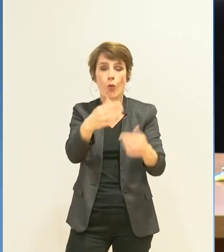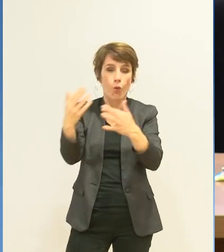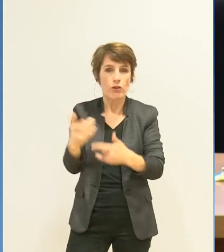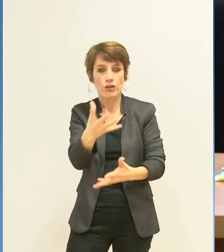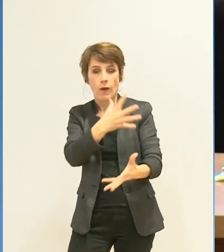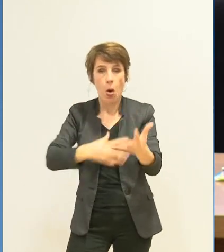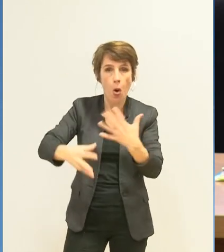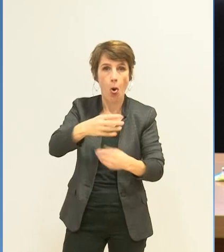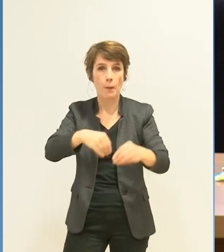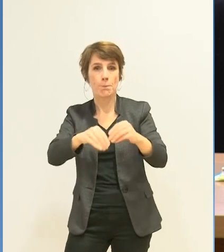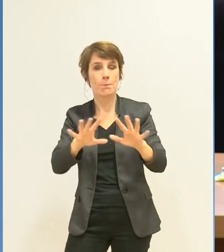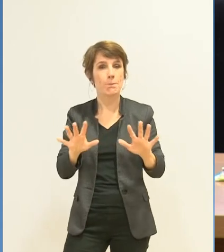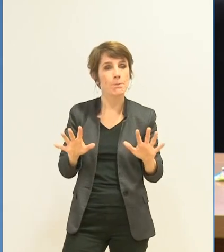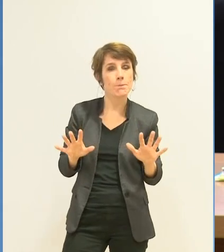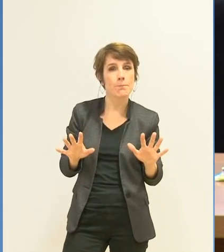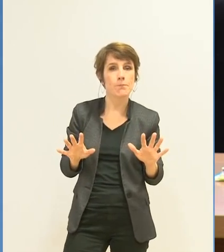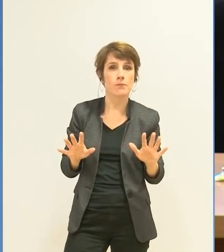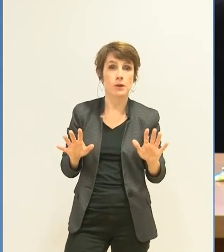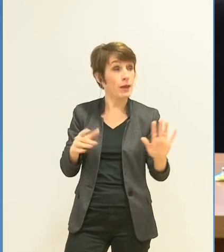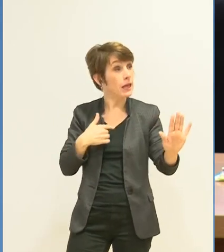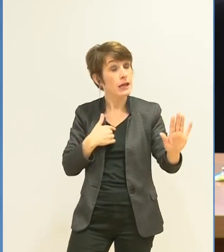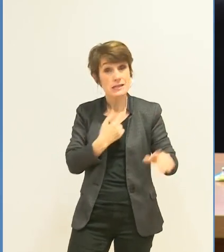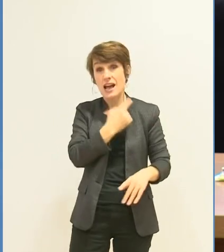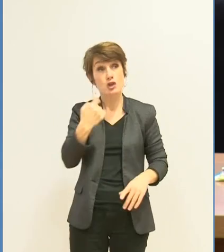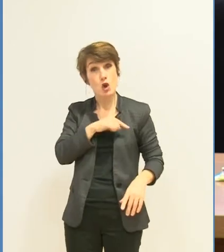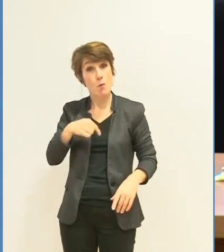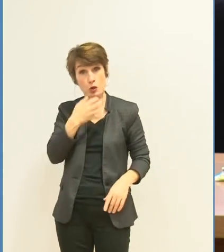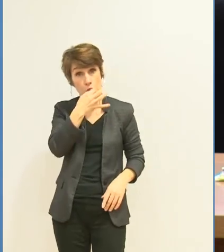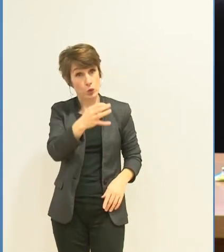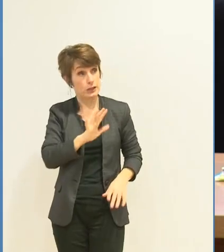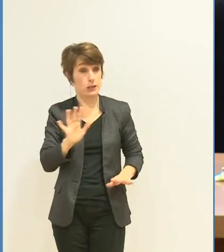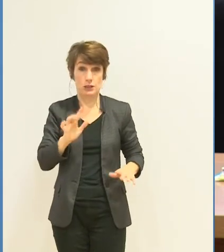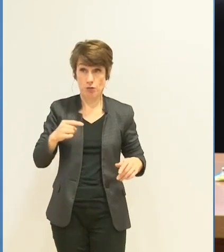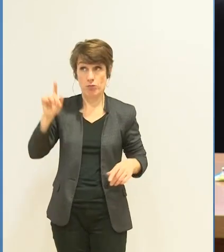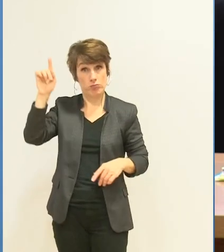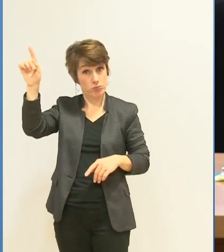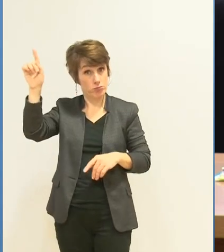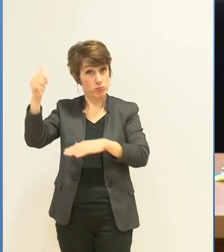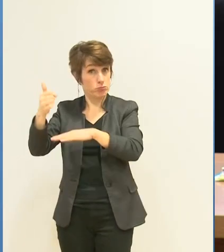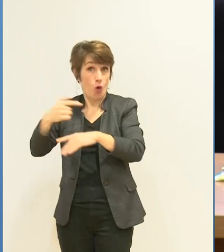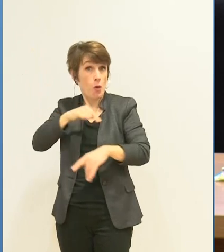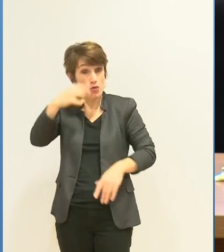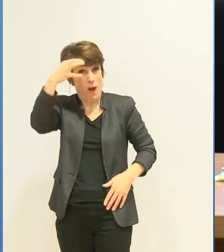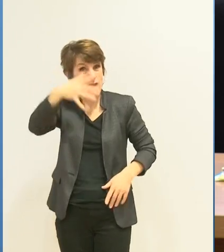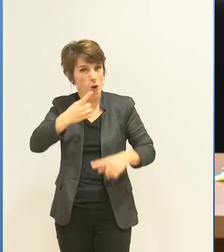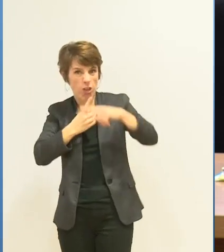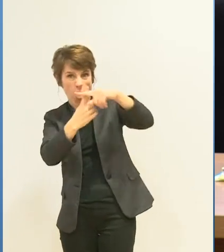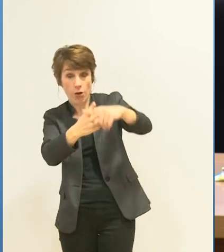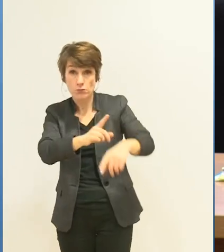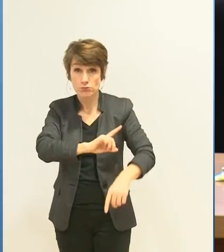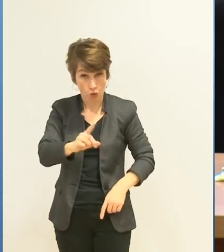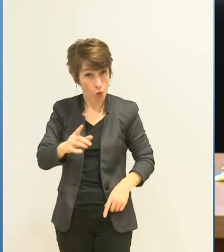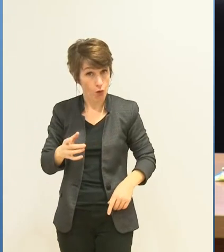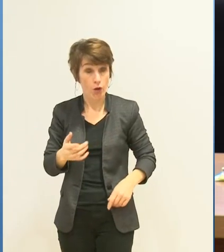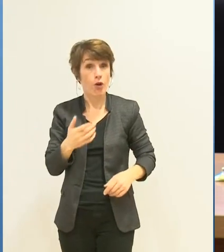qui a été pointée encore une fois c'est pas seulement nous te disons c'est pas écrit on la vend pas c'est d'abord c'est écrit dans les documents